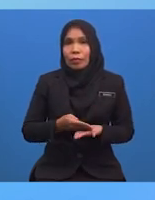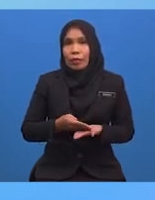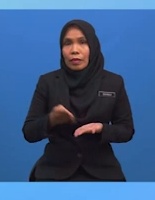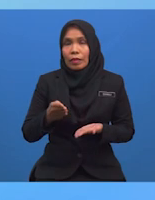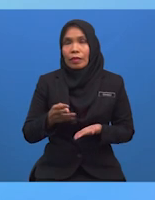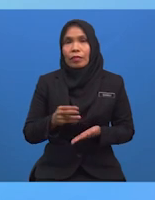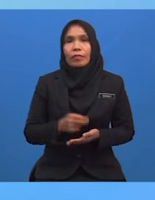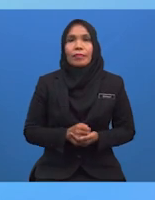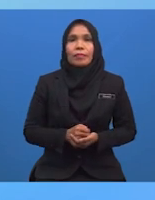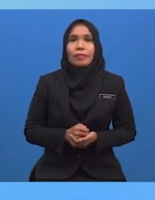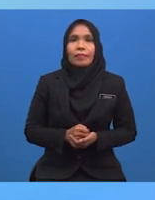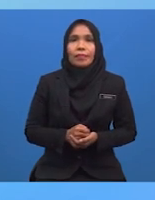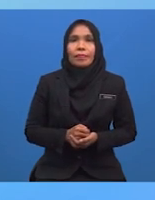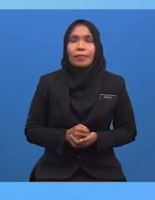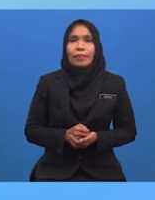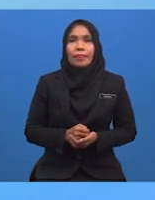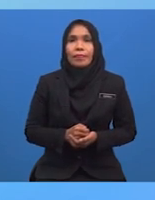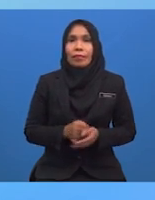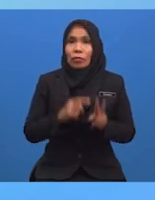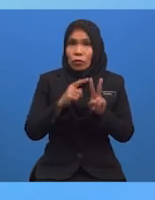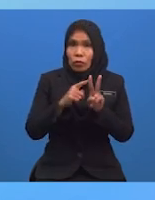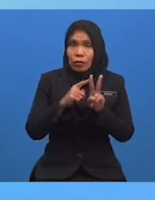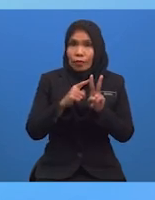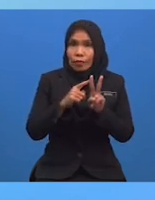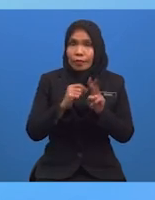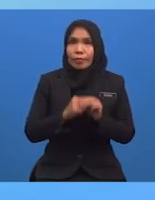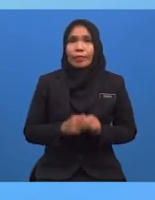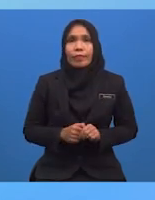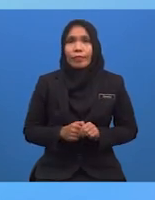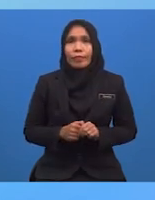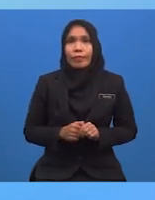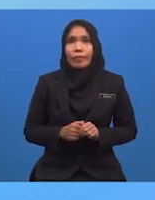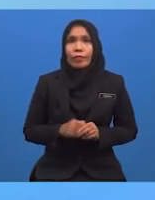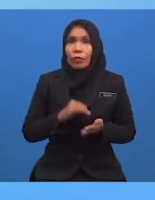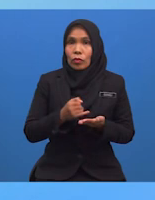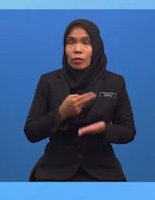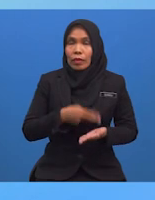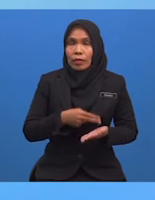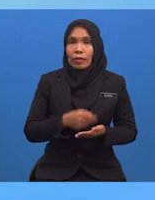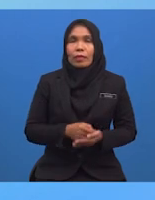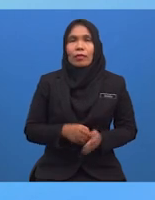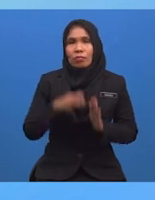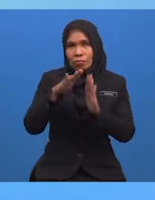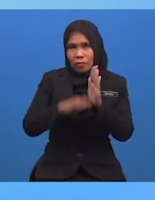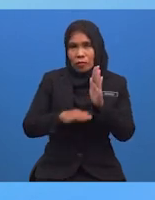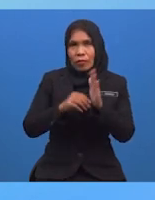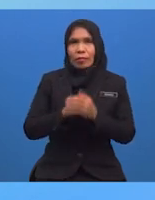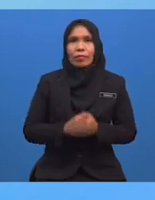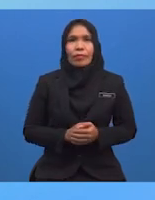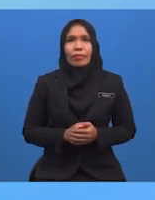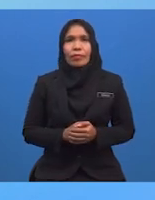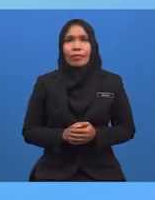Belanjawan kurangan atau belanjawan defisit bermaksud jumlah hasil kurang daripada